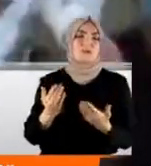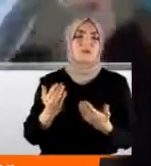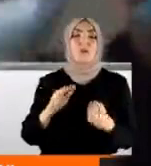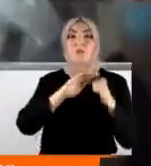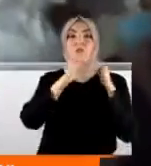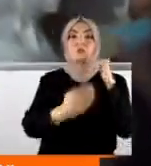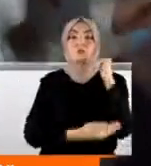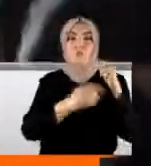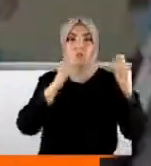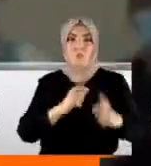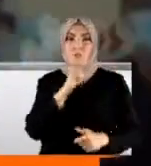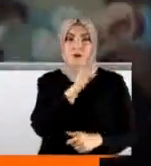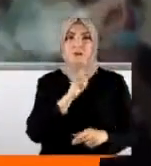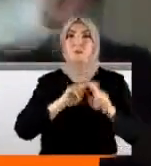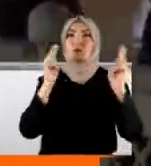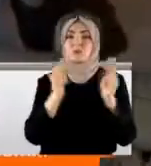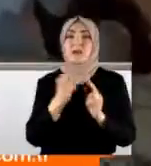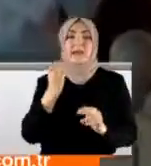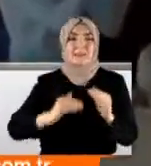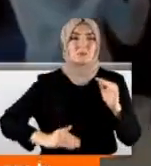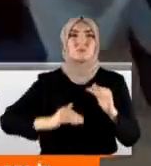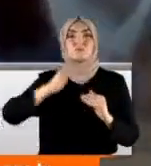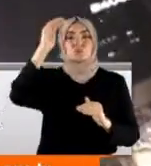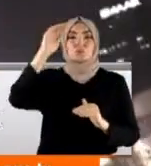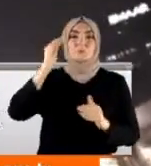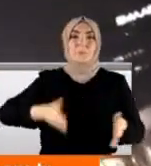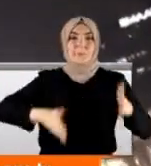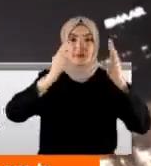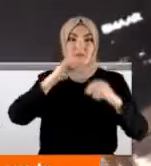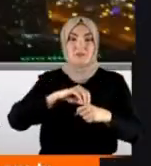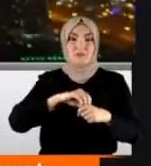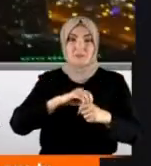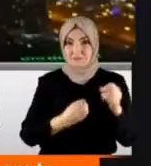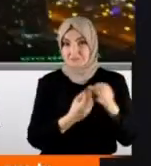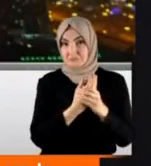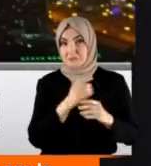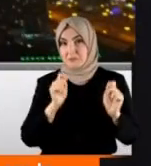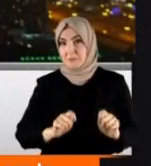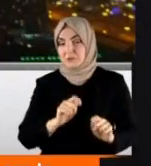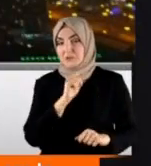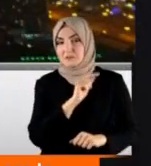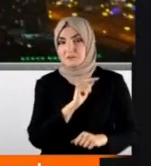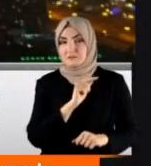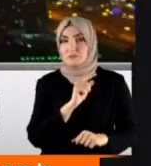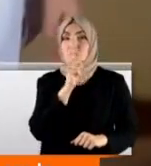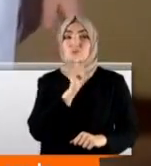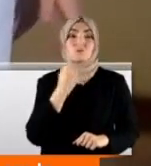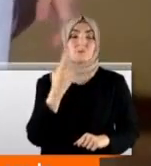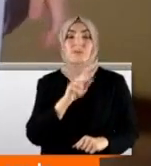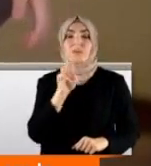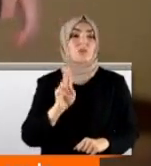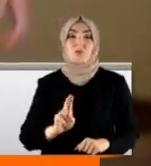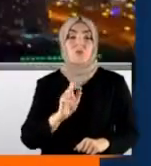Burj Khalifa'da başlamıştı. Bebeklerinin cinsiyetini öğrenmek için parti düzenleyen çift $100,000 karşılığında